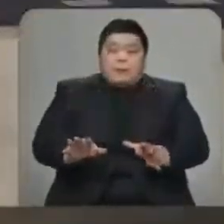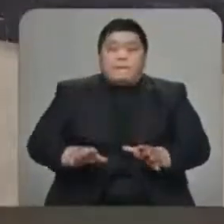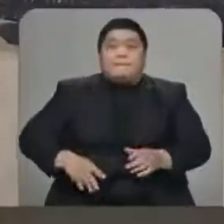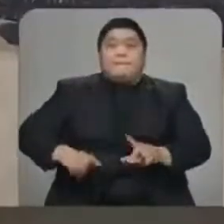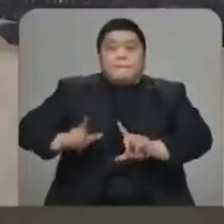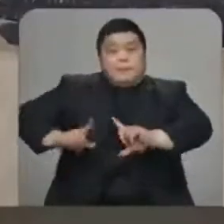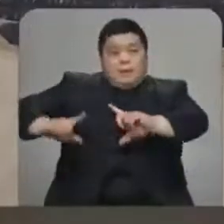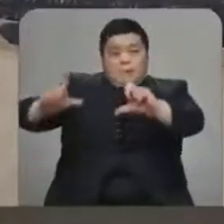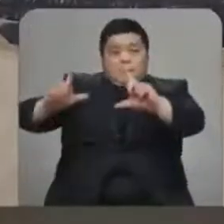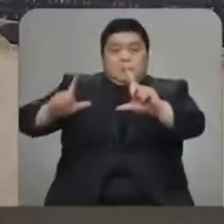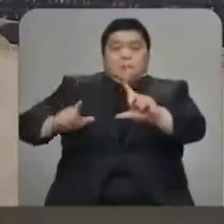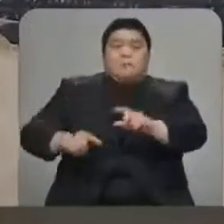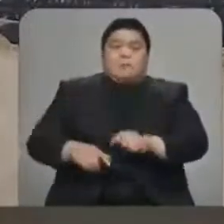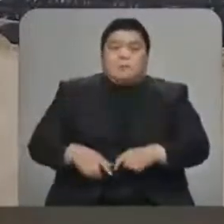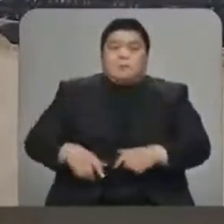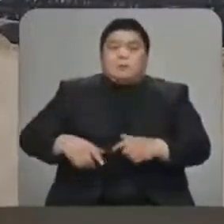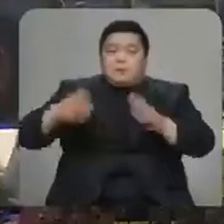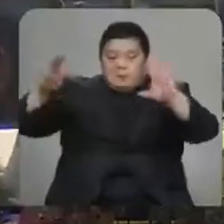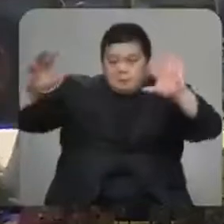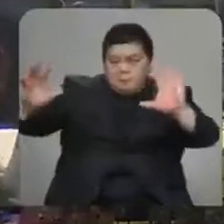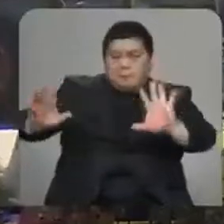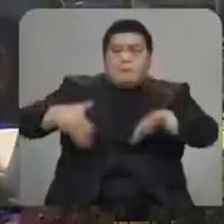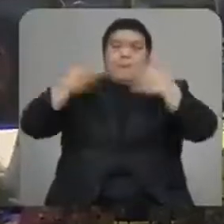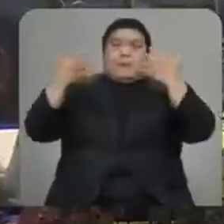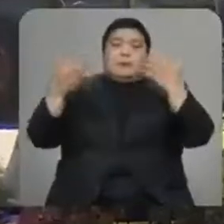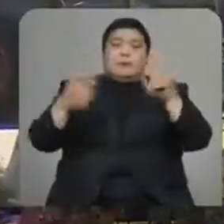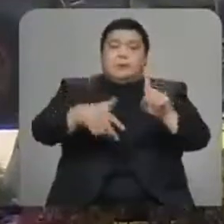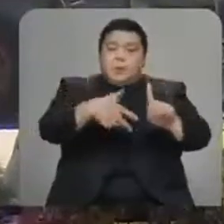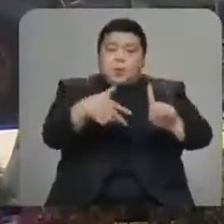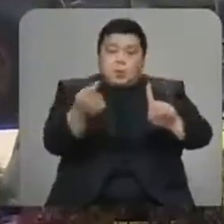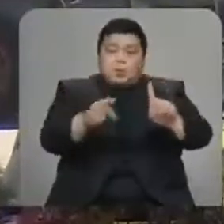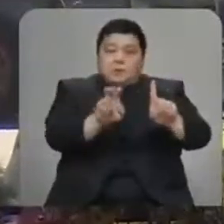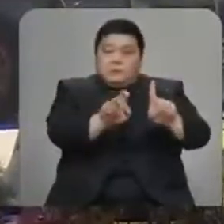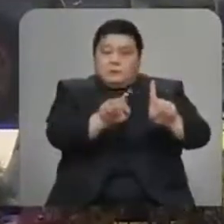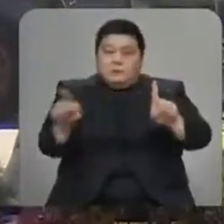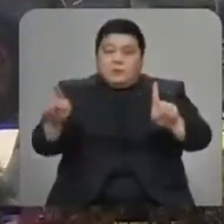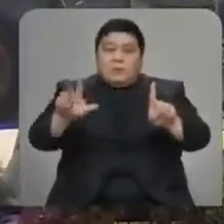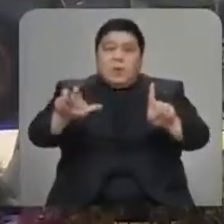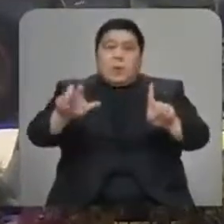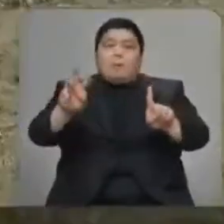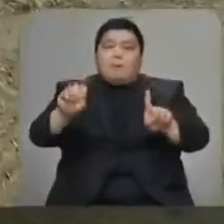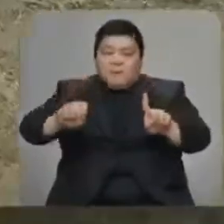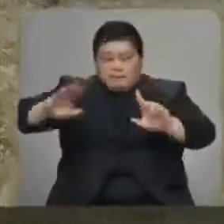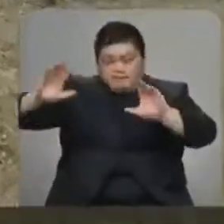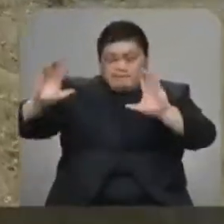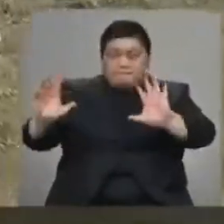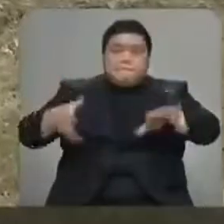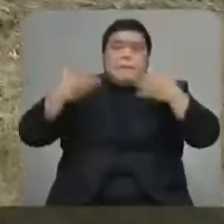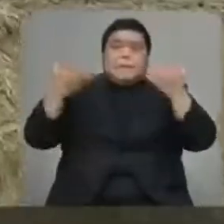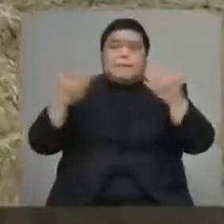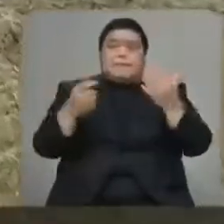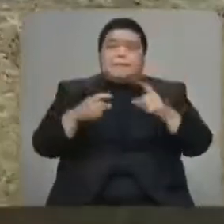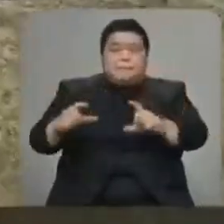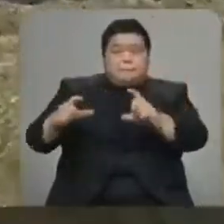중심으로 순간 최대 풍속 초속 20m에서 25m의 강한 바람도 예보됐습니다.